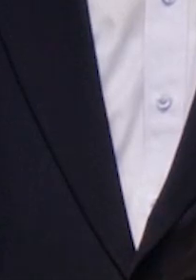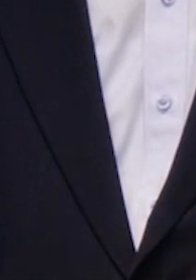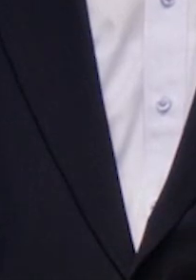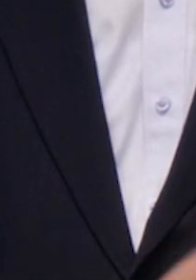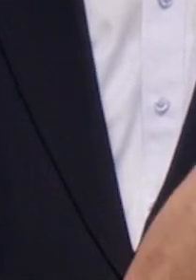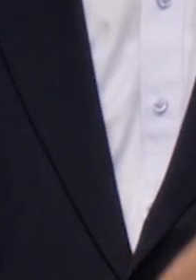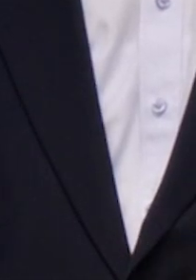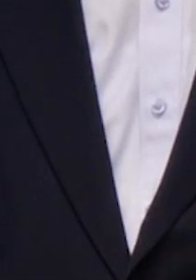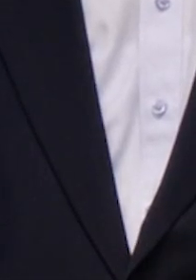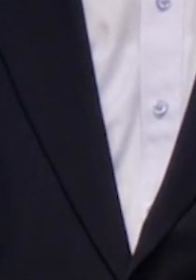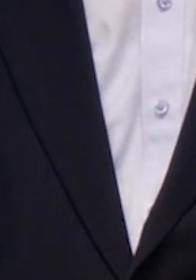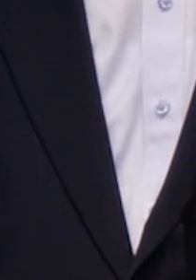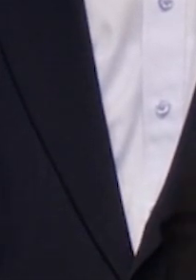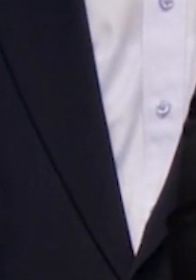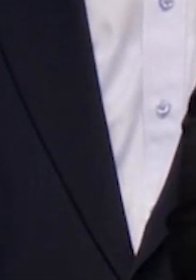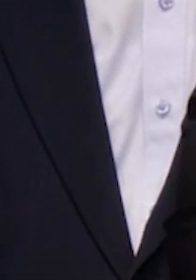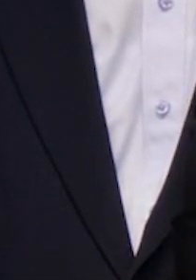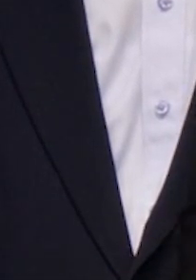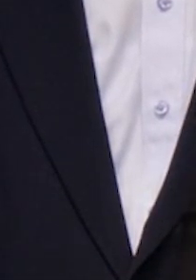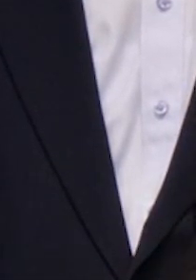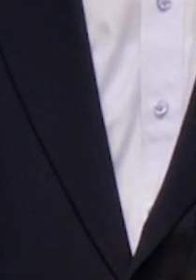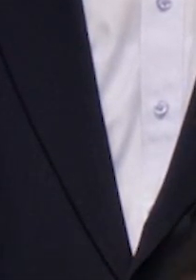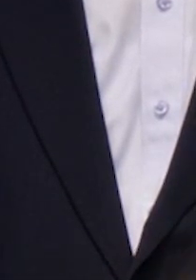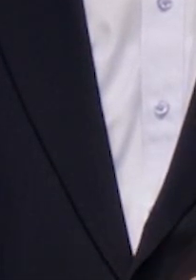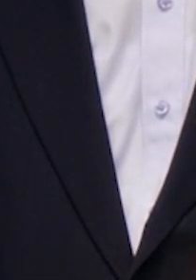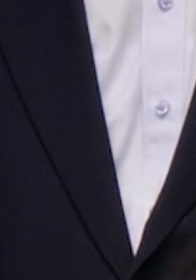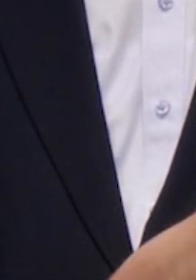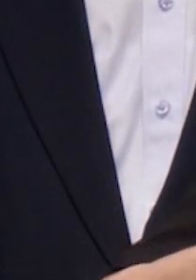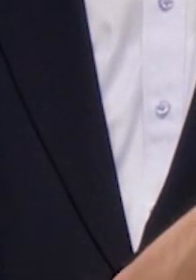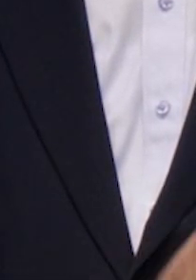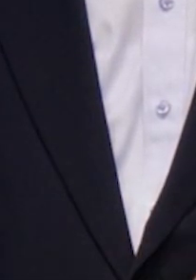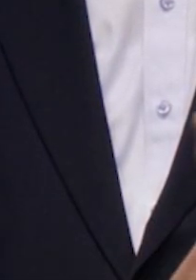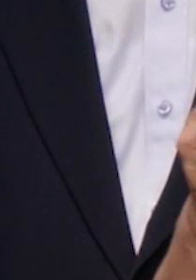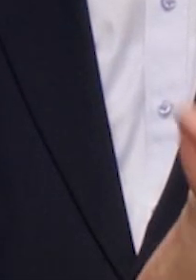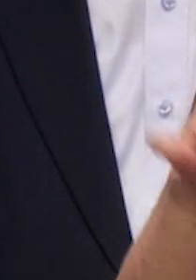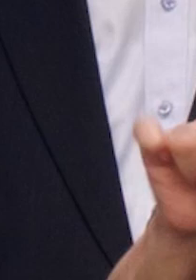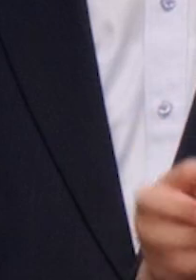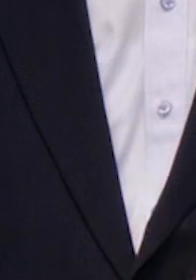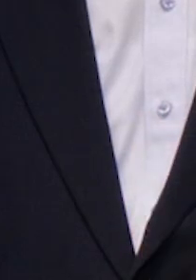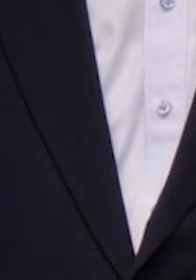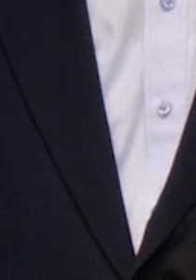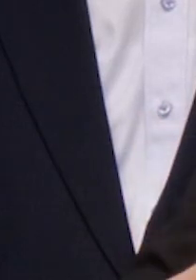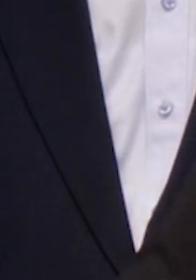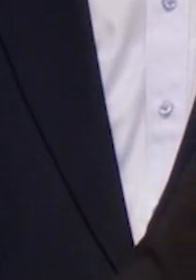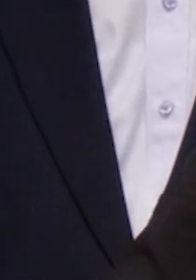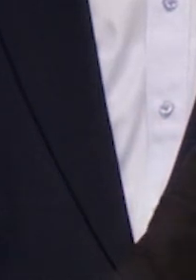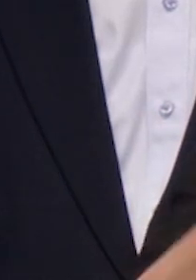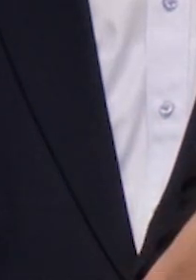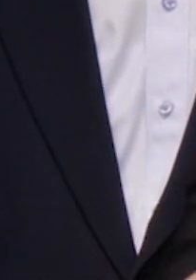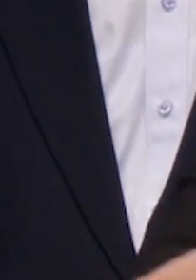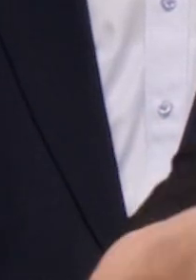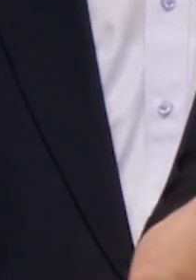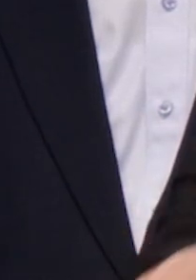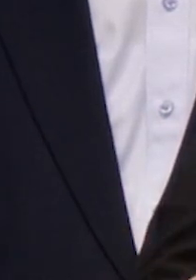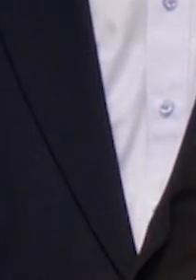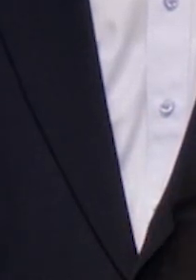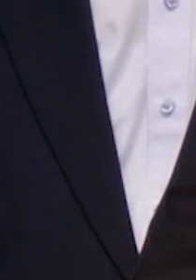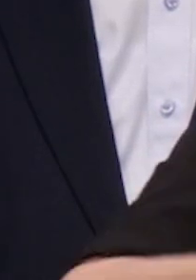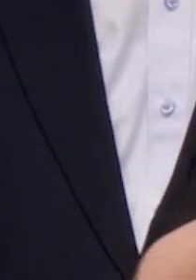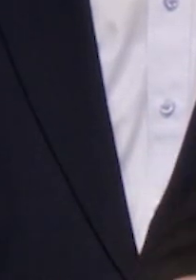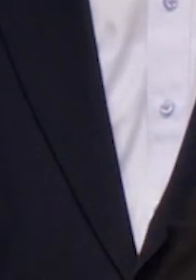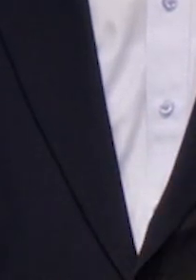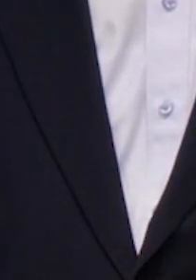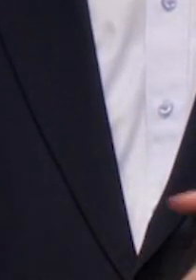관광진흥특별법안을 발의했습니다. 민주당 또한 김혜재 의원, 소병철 의원이 법안을 발의했습니다. 진정으로 우리